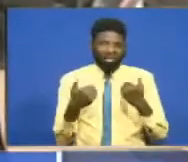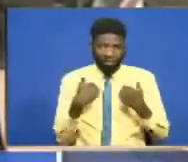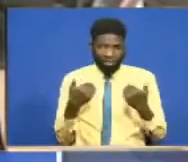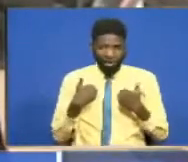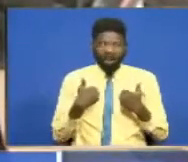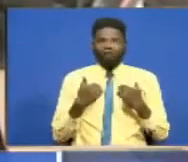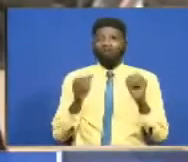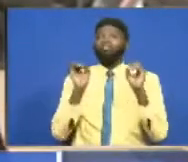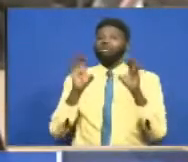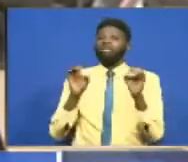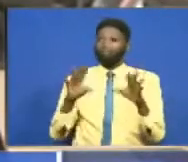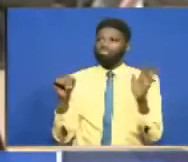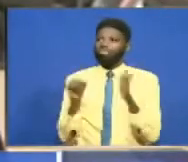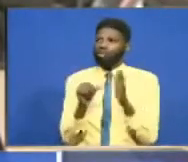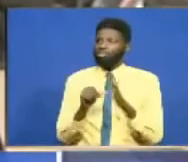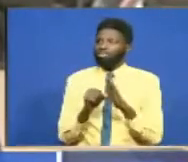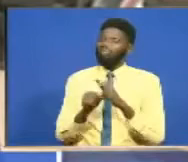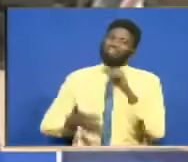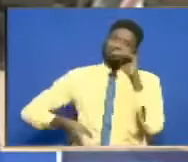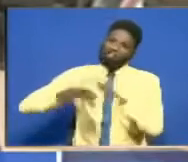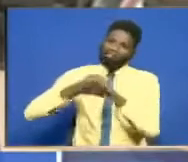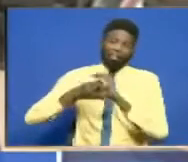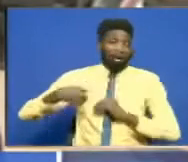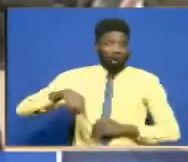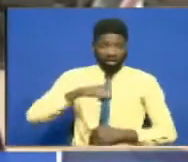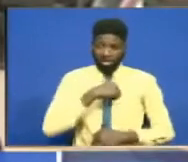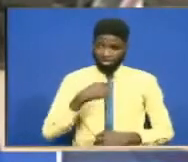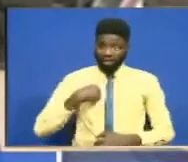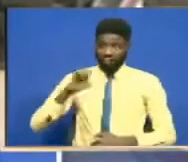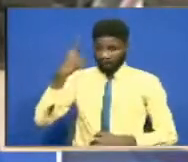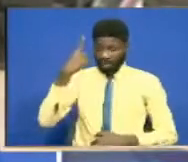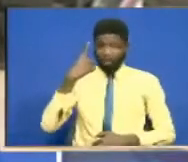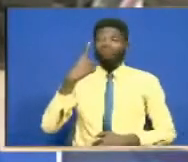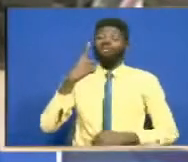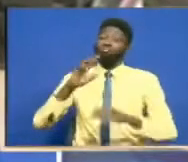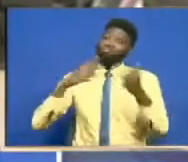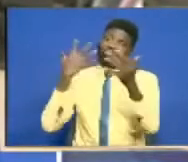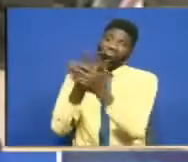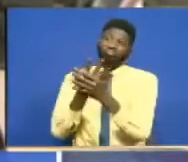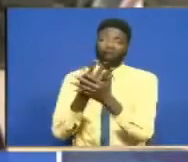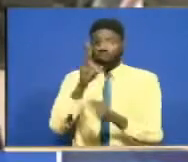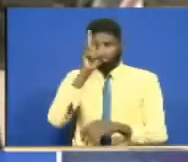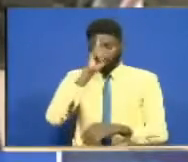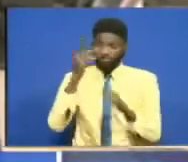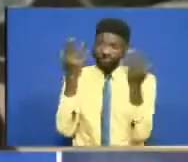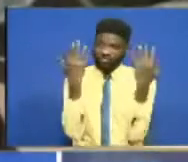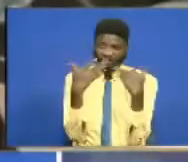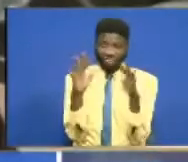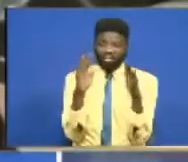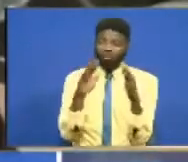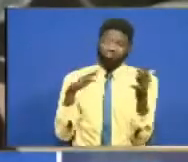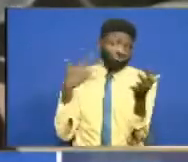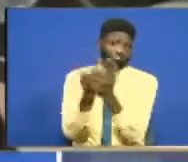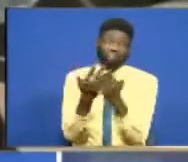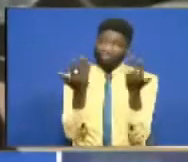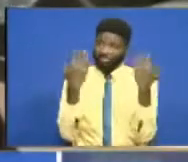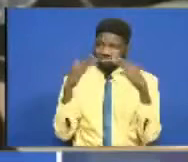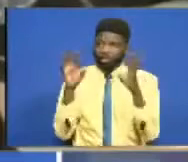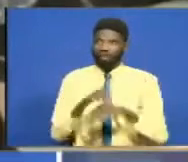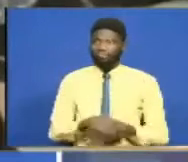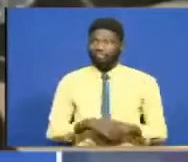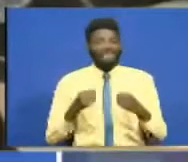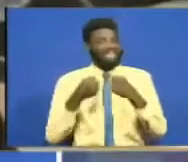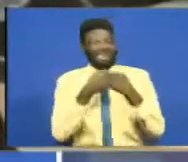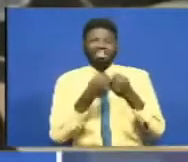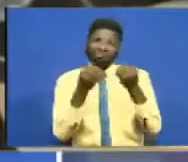wakanjo, wakatufuguza. Kwanza mimi mwanzo wakanipeleka kwa polisi. Nikafungwa polisi. Tunapatana na challenge